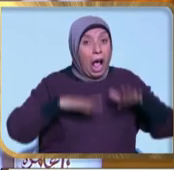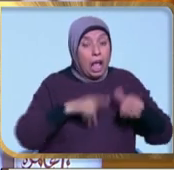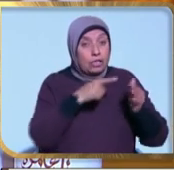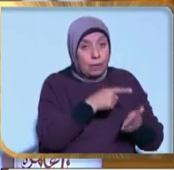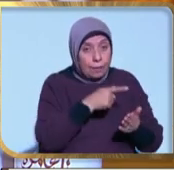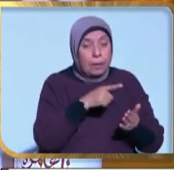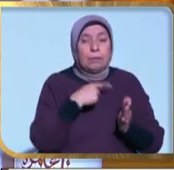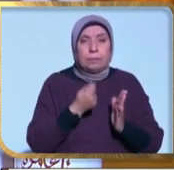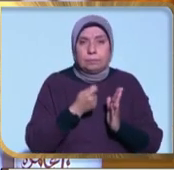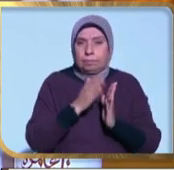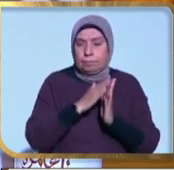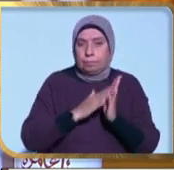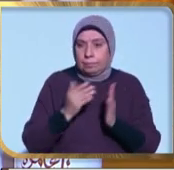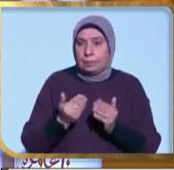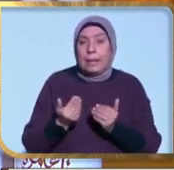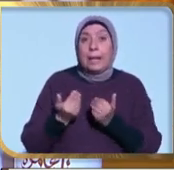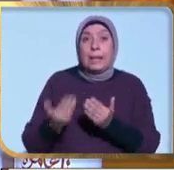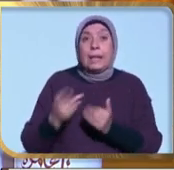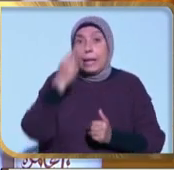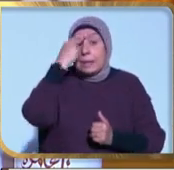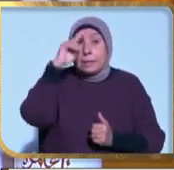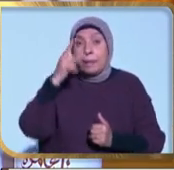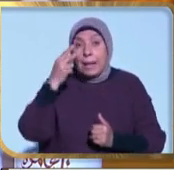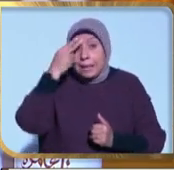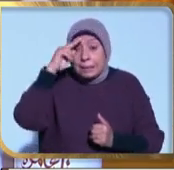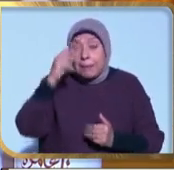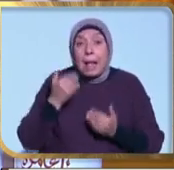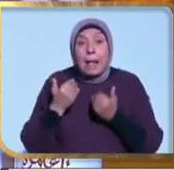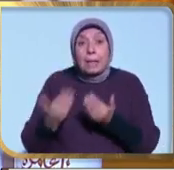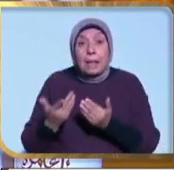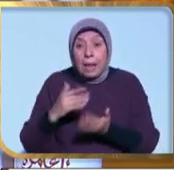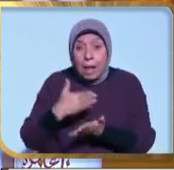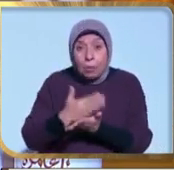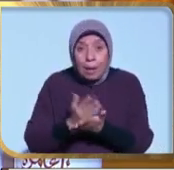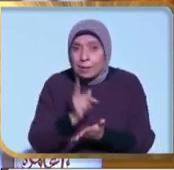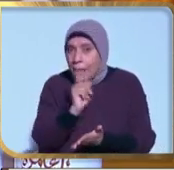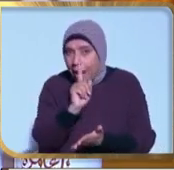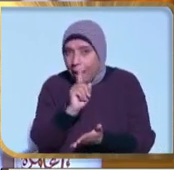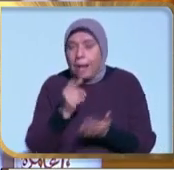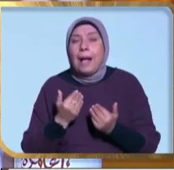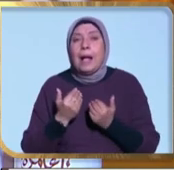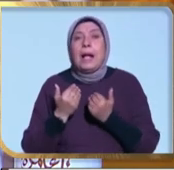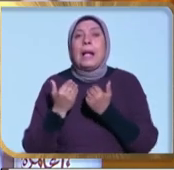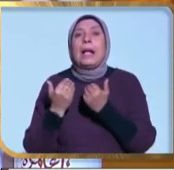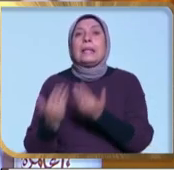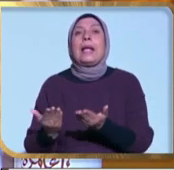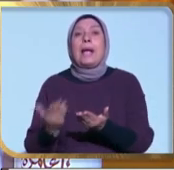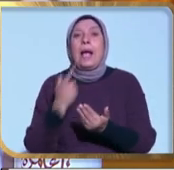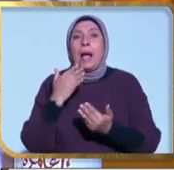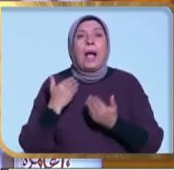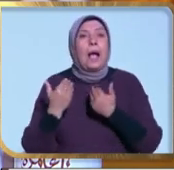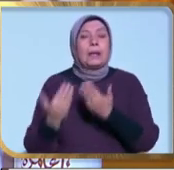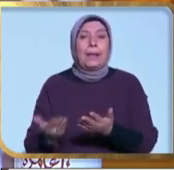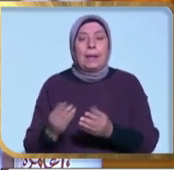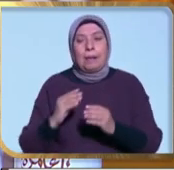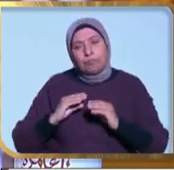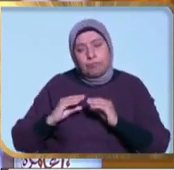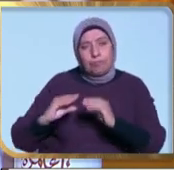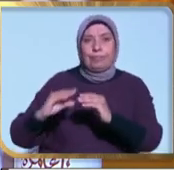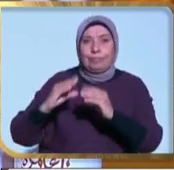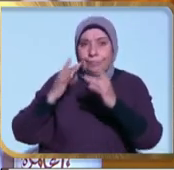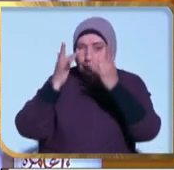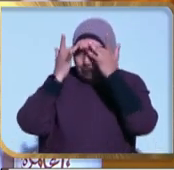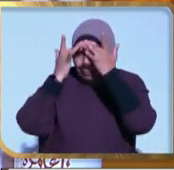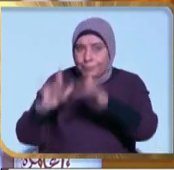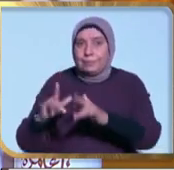يعد من ايه يعد من باب الهبه والعطيه وليس توزيعا للميراث وان هو